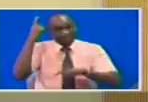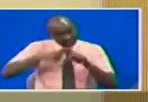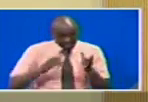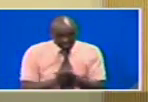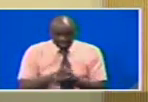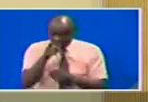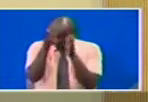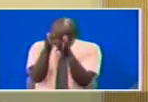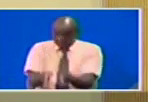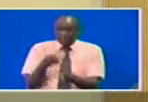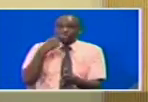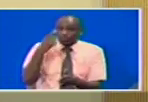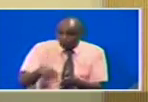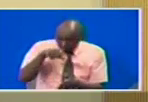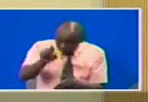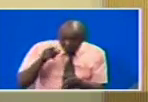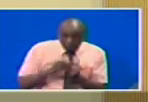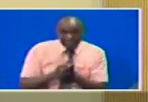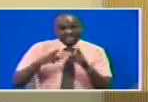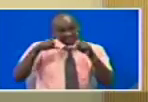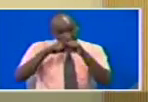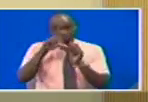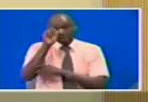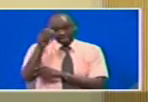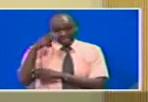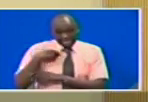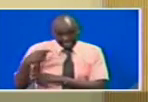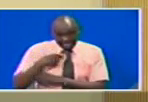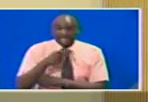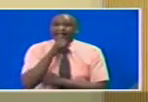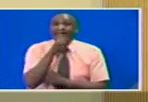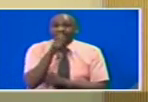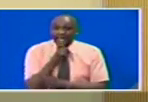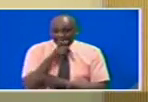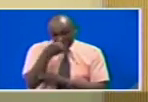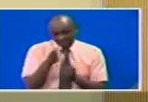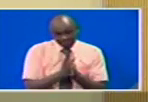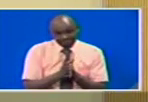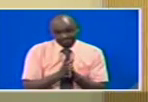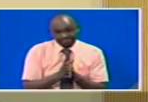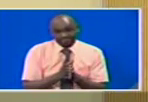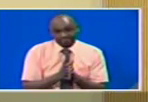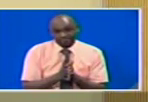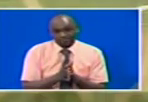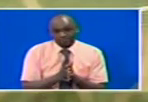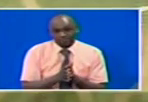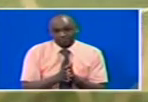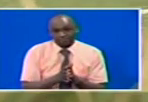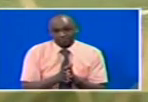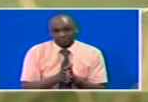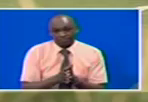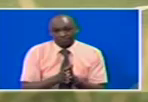Manang'oi anajiandaa kushiriki mashindano ya Diamond League ya Doha mwezi ujao, huku akilenga rekodi mpya.